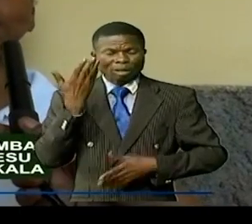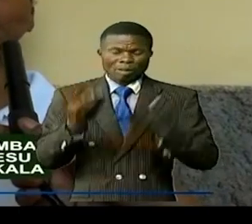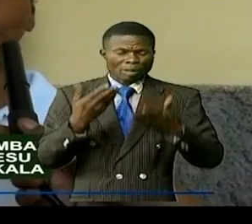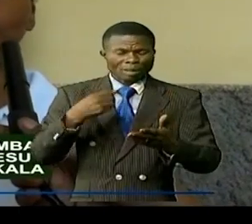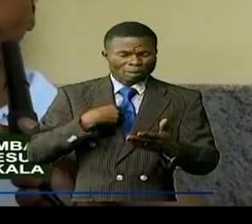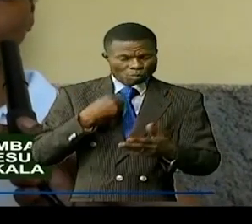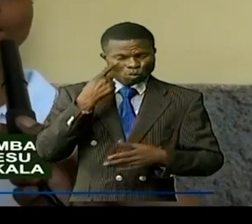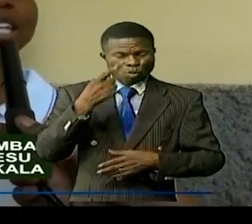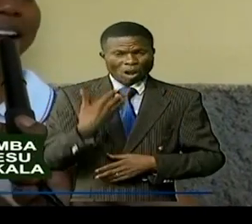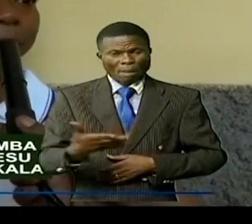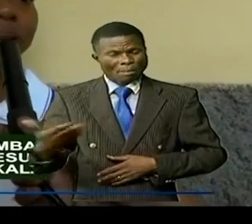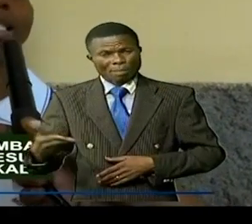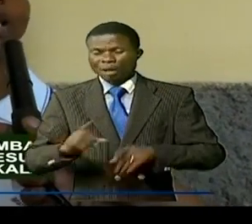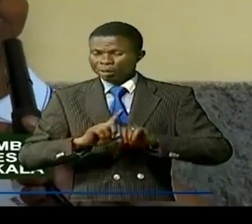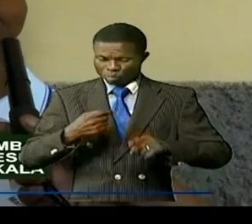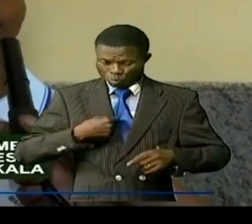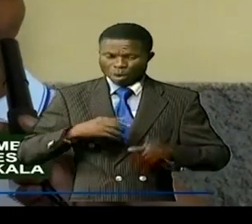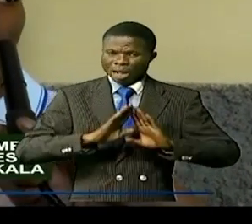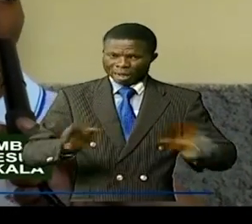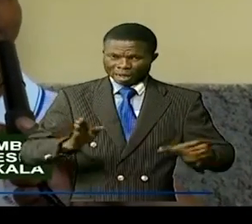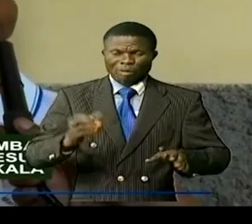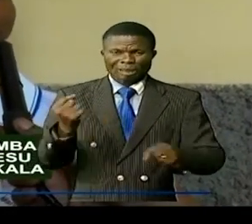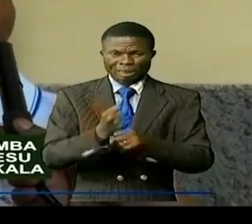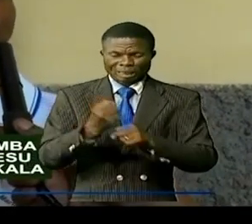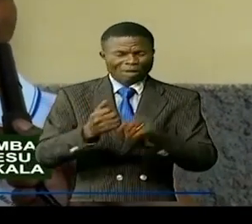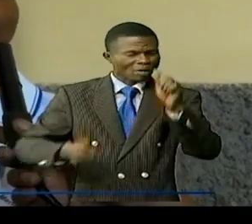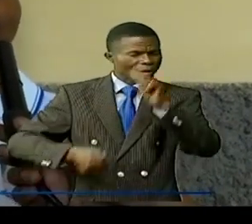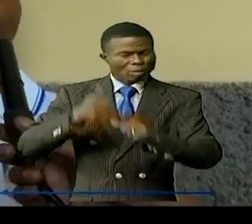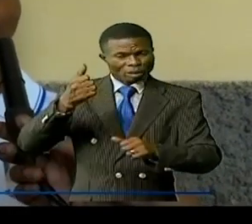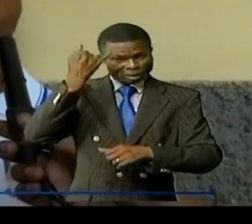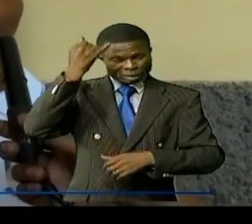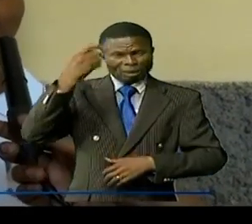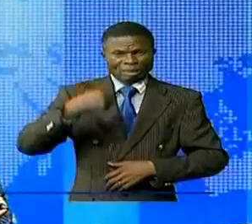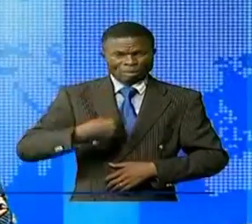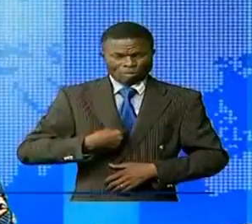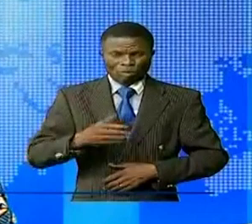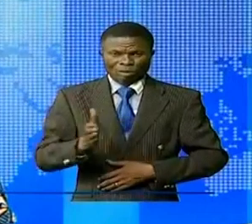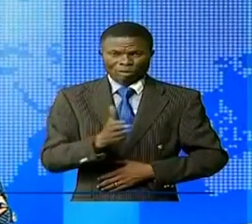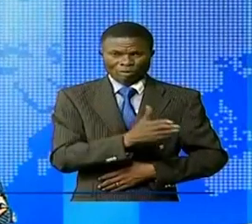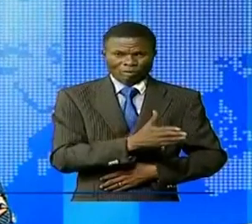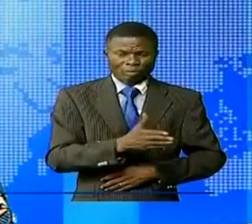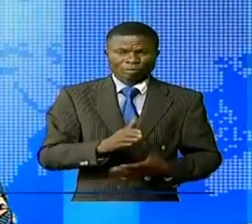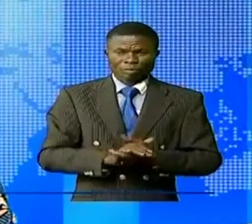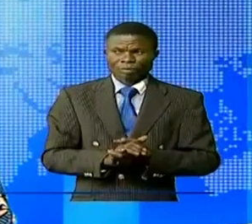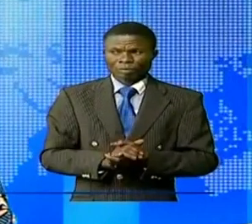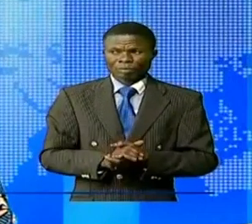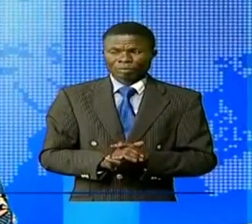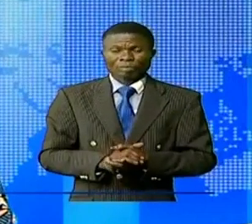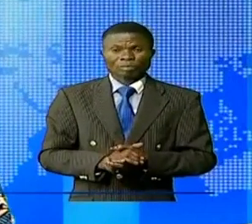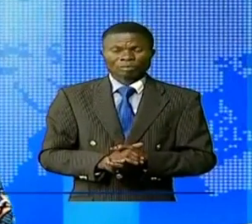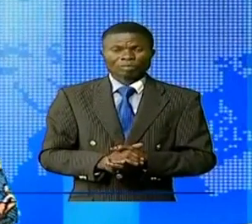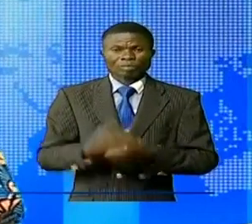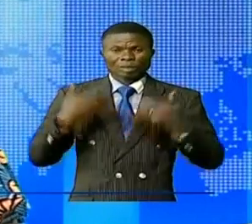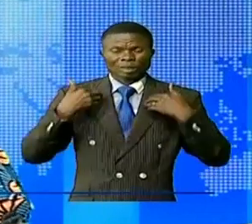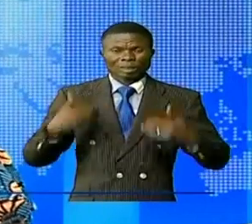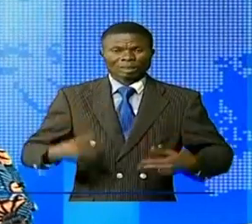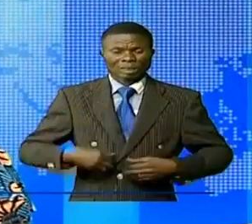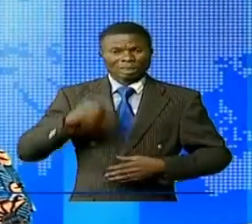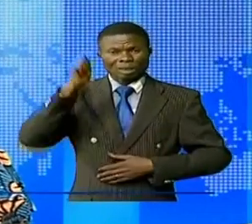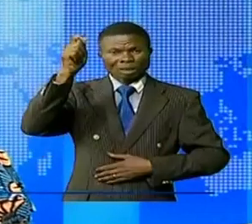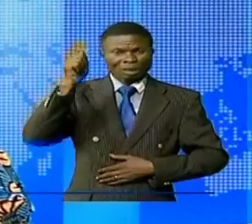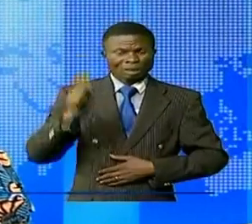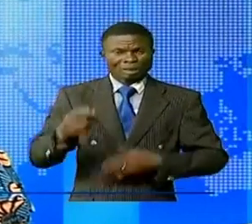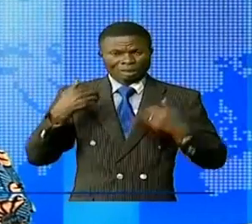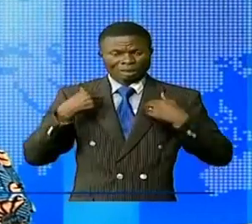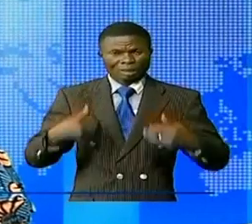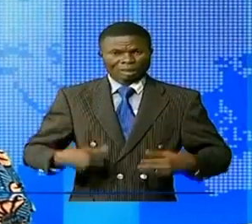estimée, je comprends que non, j'ai la capacité de pouvoir faire au-delà même de mes limites. Corrigez avec moi, c'est la santé militaire et non la